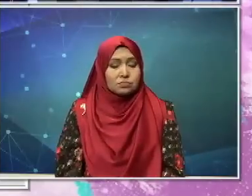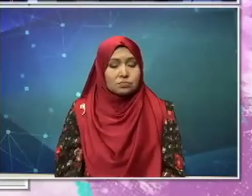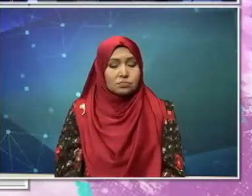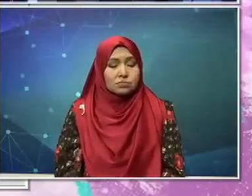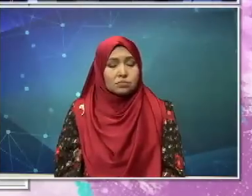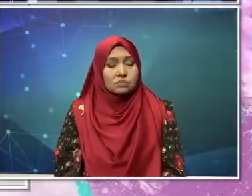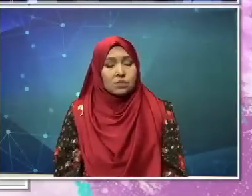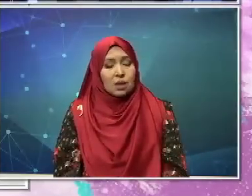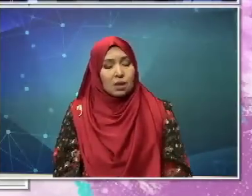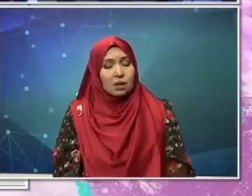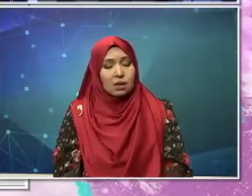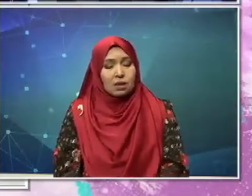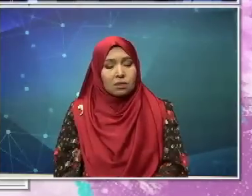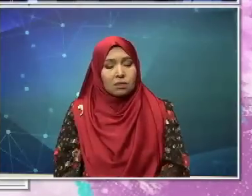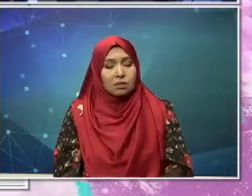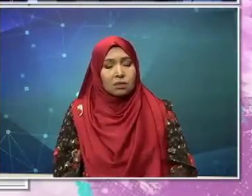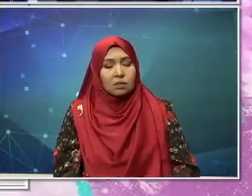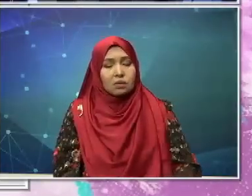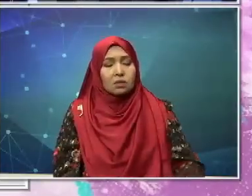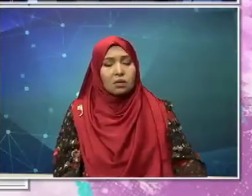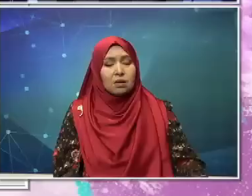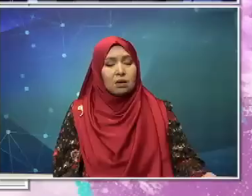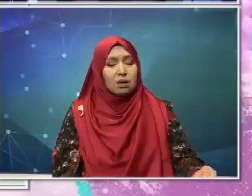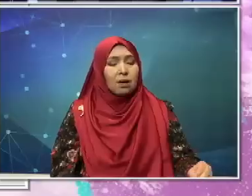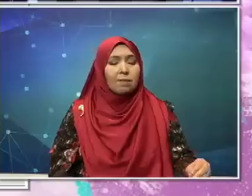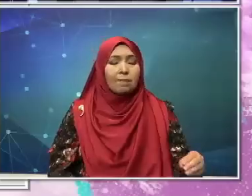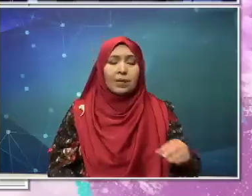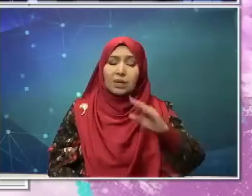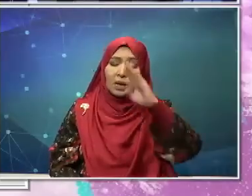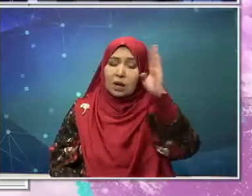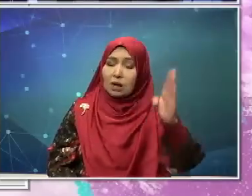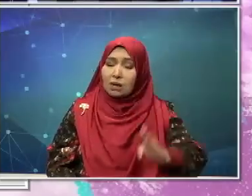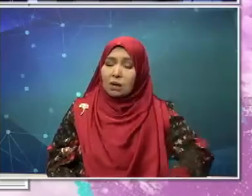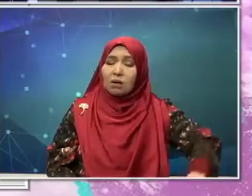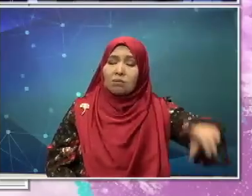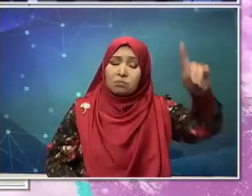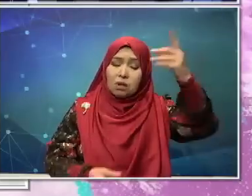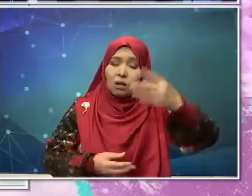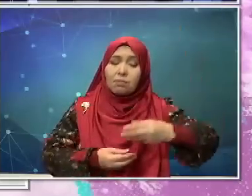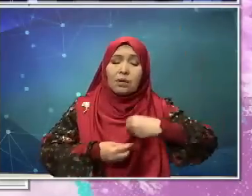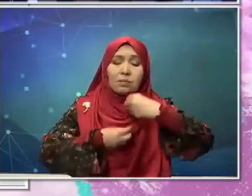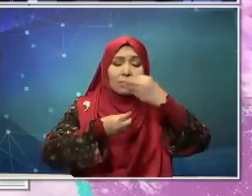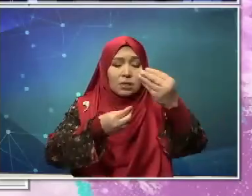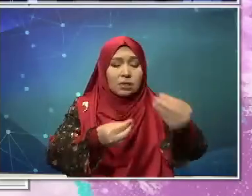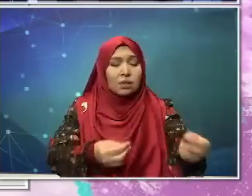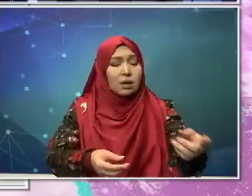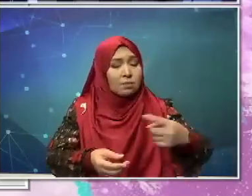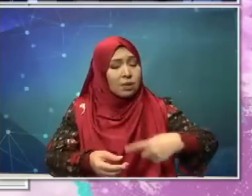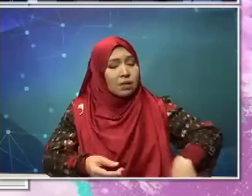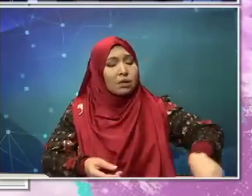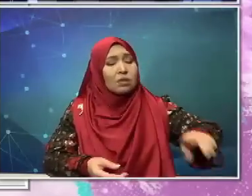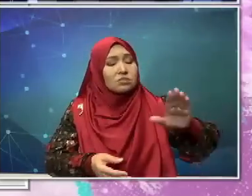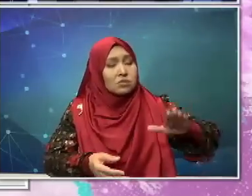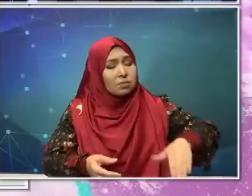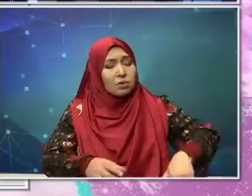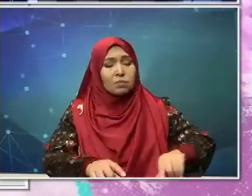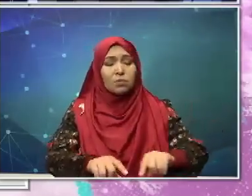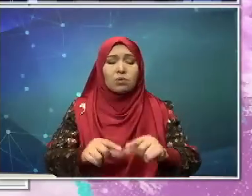Hai themes Daina ungkit Abang Bingung